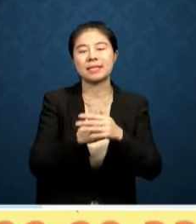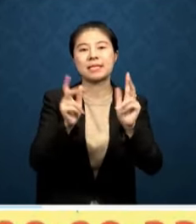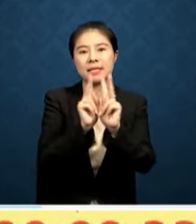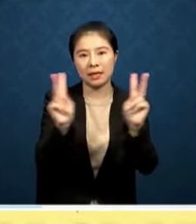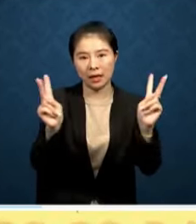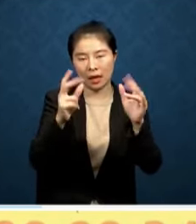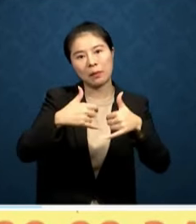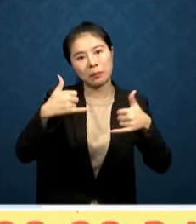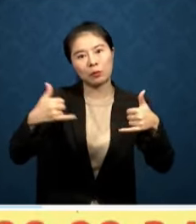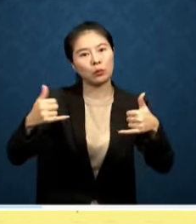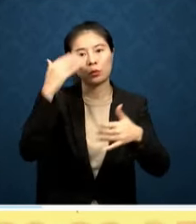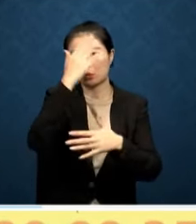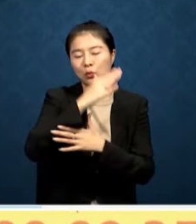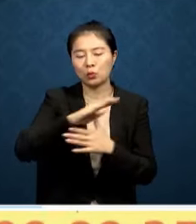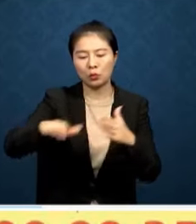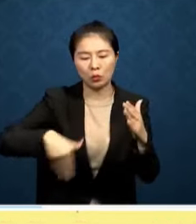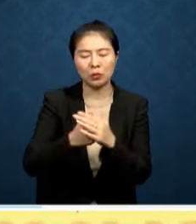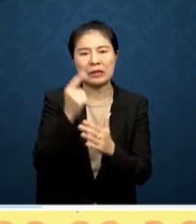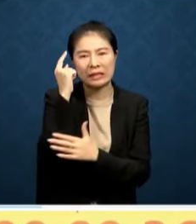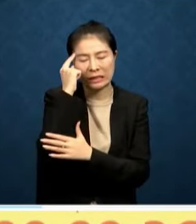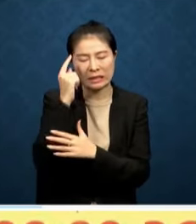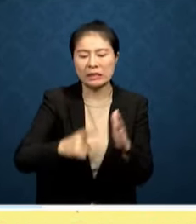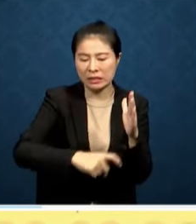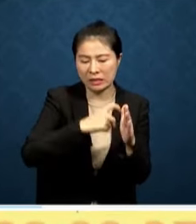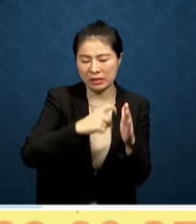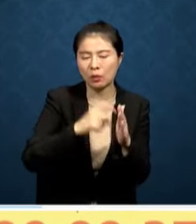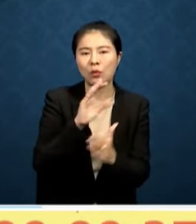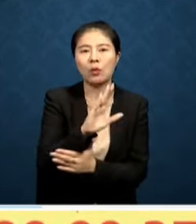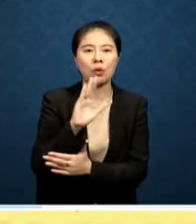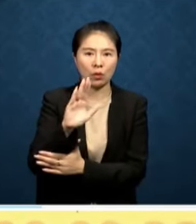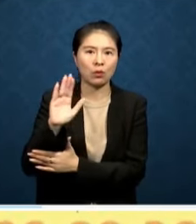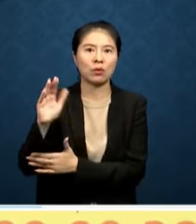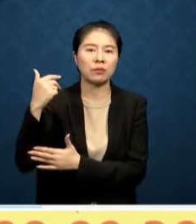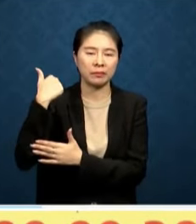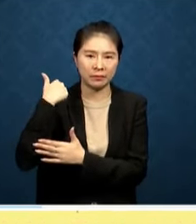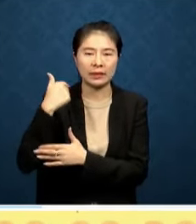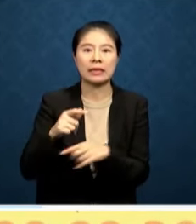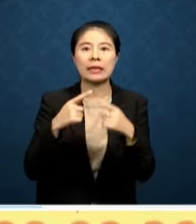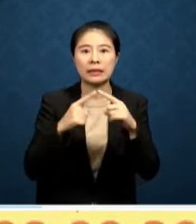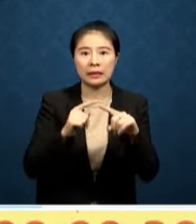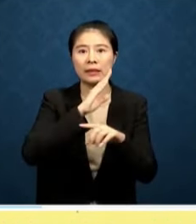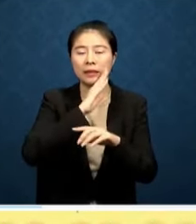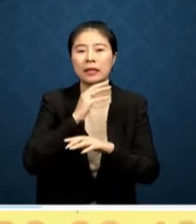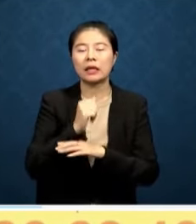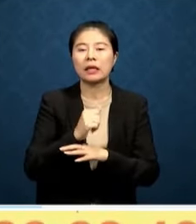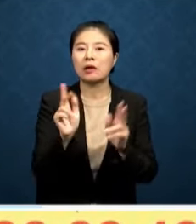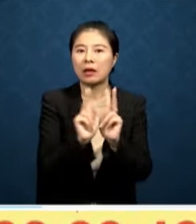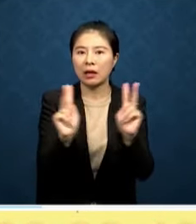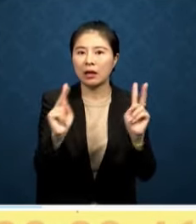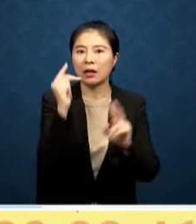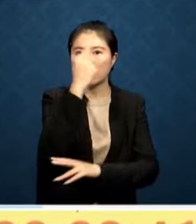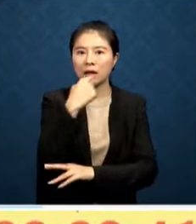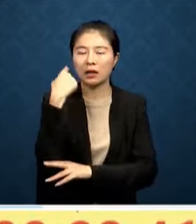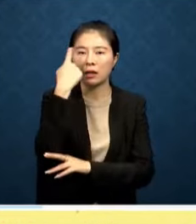ต่ละท่านมีดุลพินิจเป็นของตัวเองนะครับแต่ถ้าหากว่ากรรมการท่านไหนที่มา